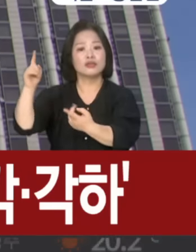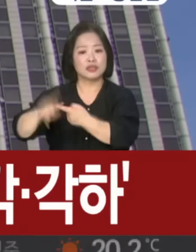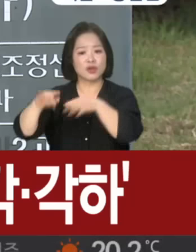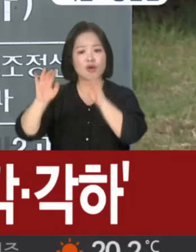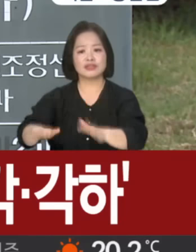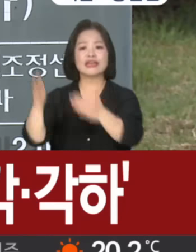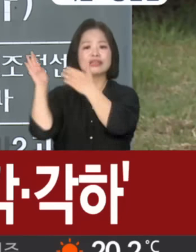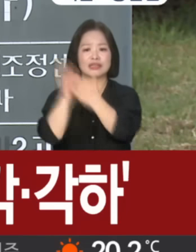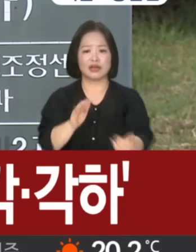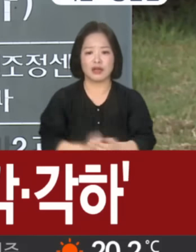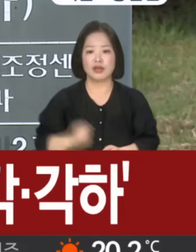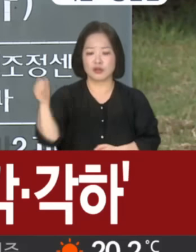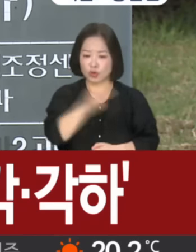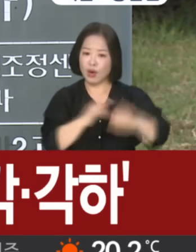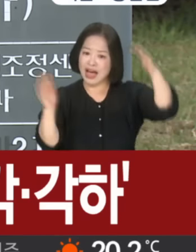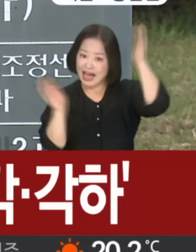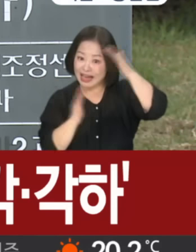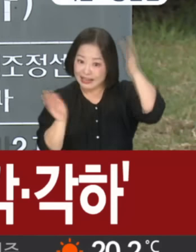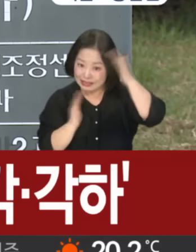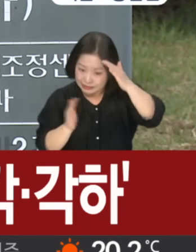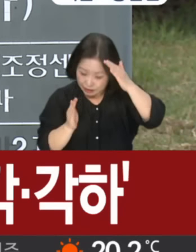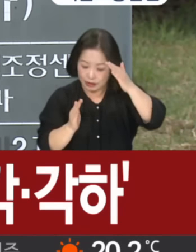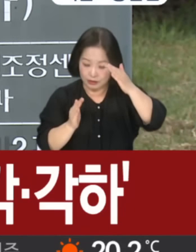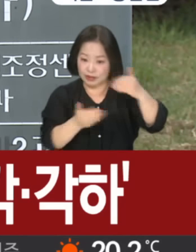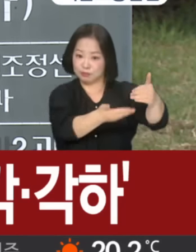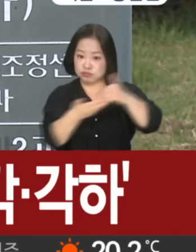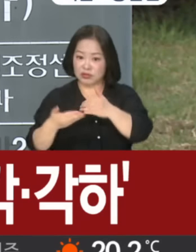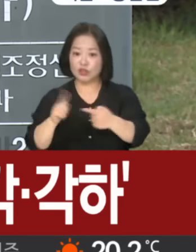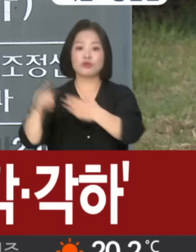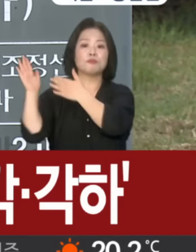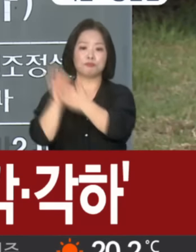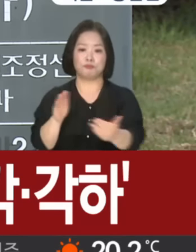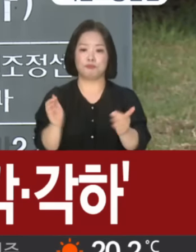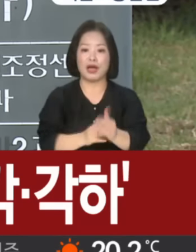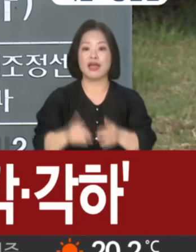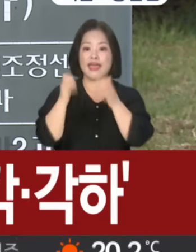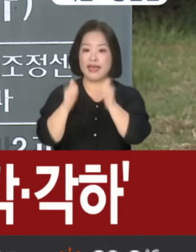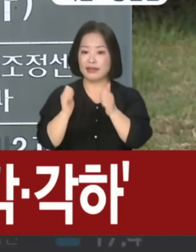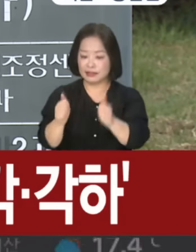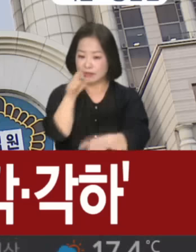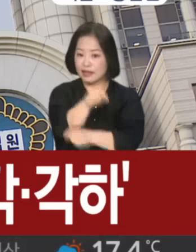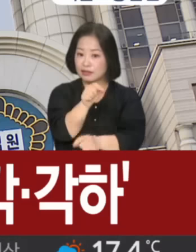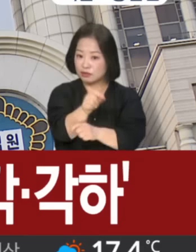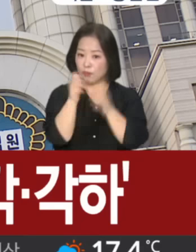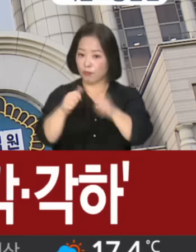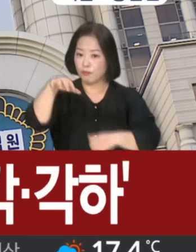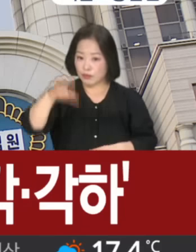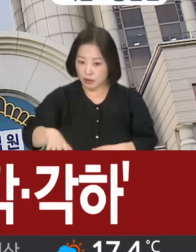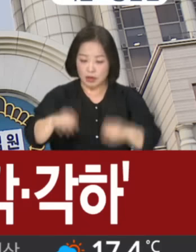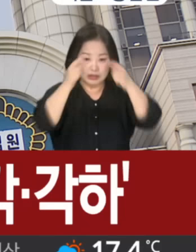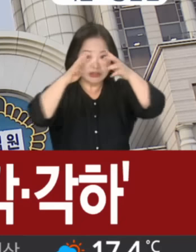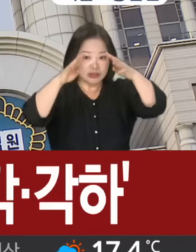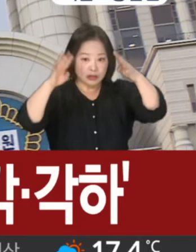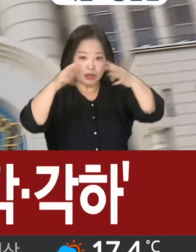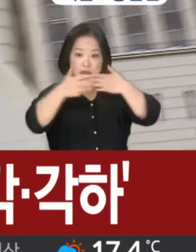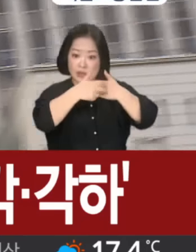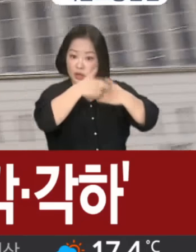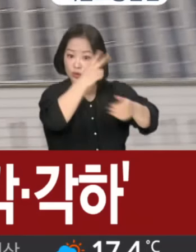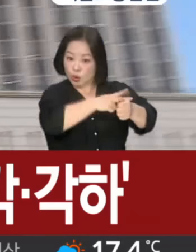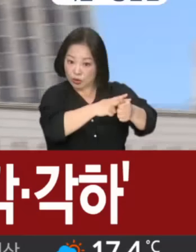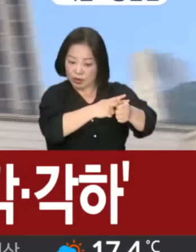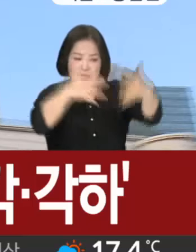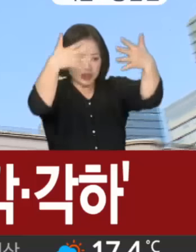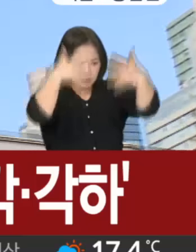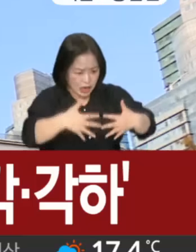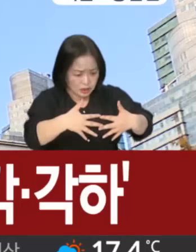전공의, 수험생의 신청은 각하했습니다. 1심인 서울행정법원이 의대생, 의대 교수 등이 소송을 낼 자격,